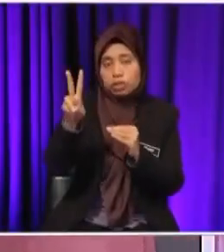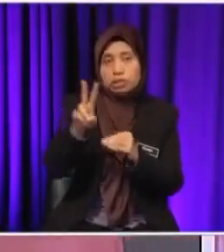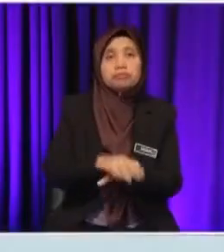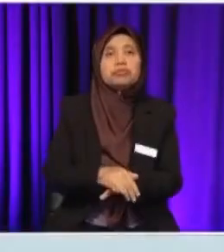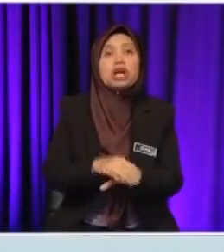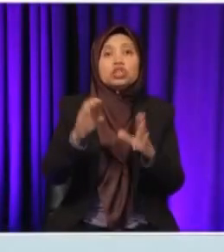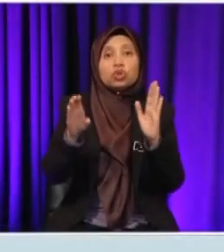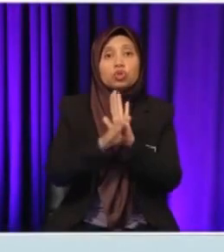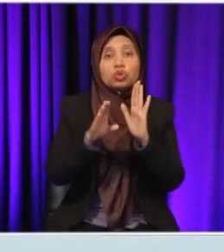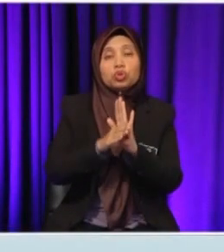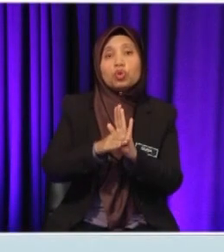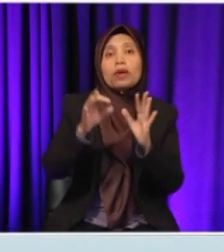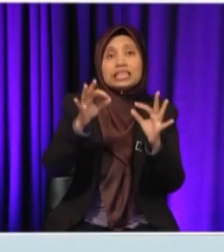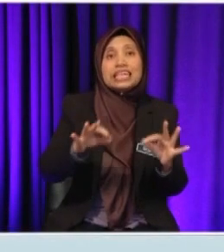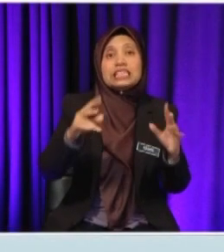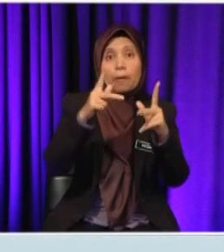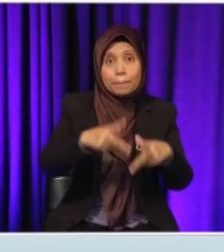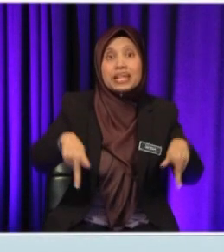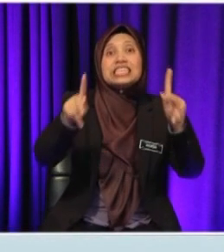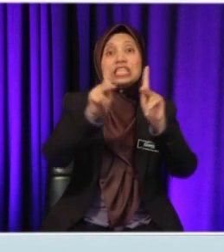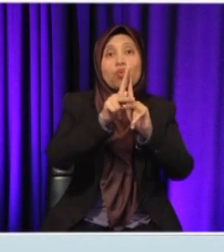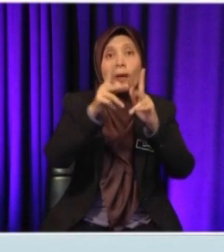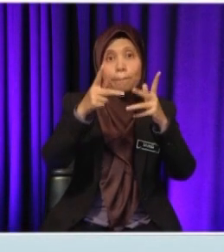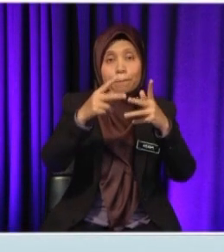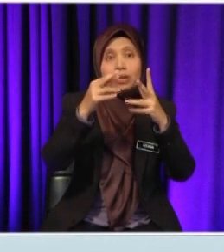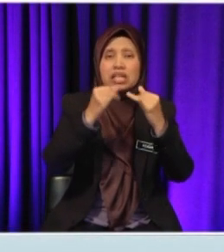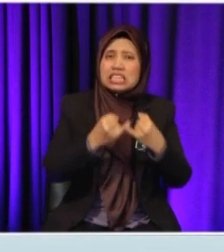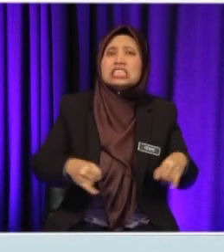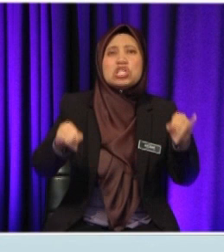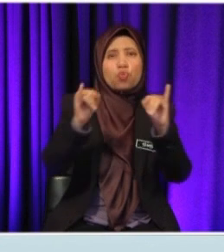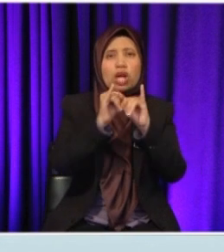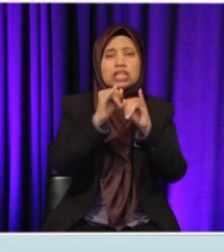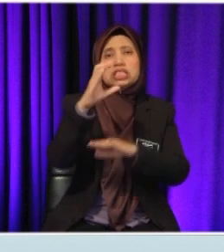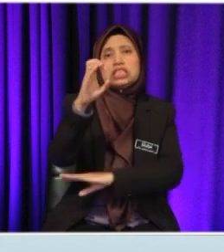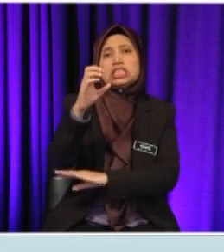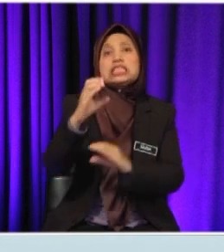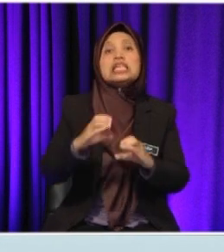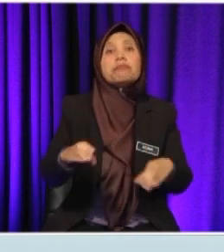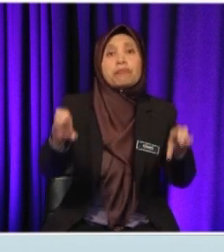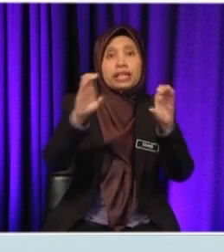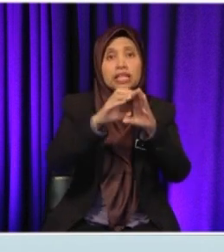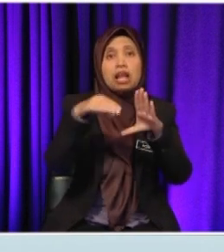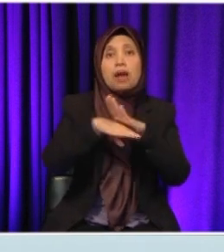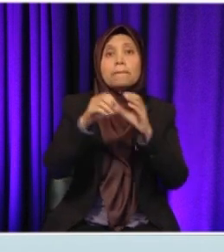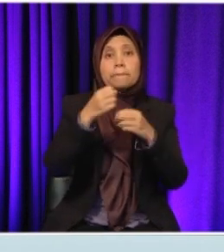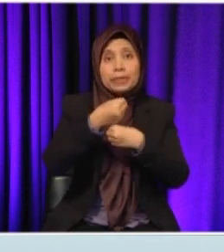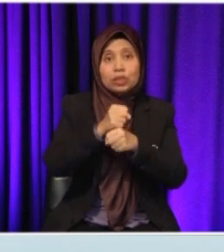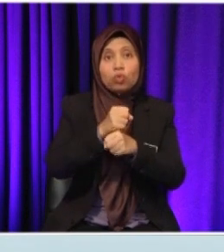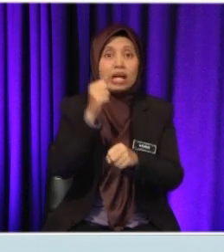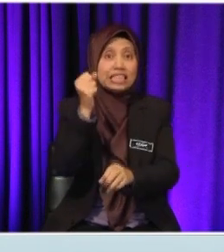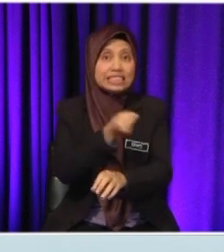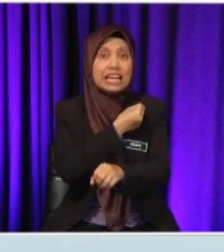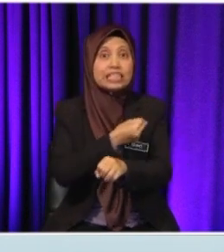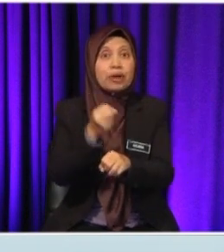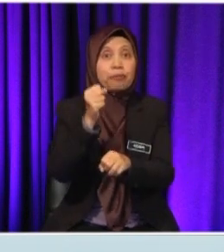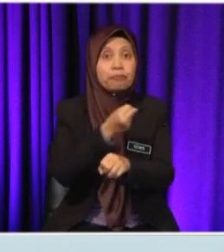contoh-contoh peristiwa cerpen. Okey, cerita peristiwa cerpen, kemudian kita adaptasi dalam bentuk sajak. Okey, kita